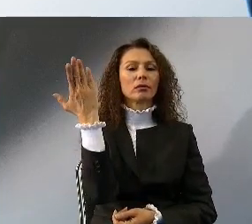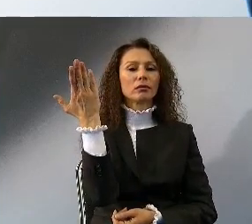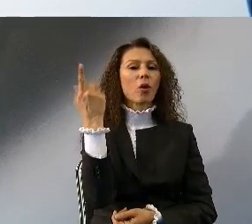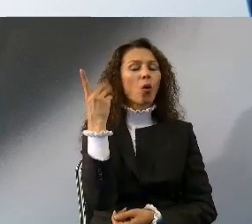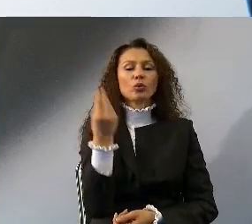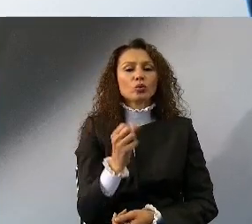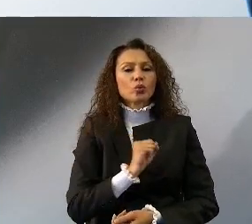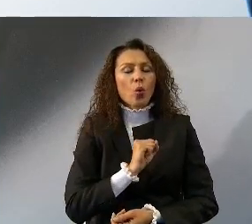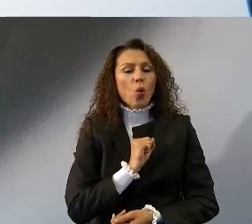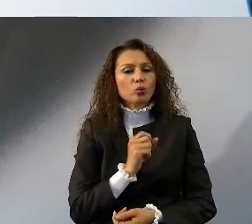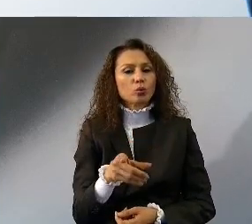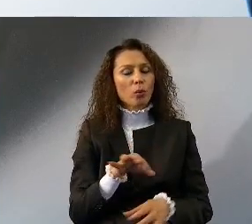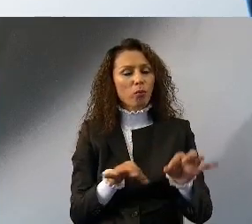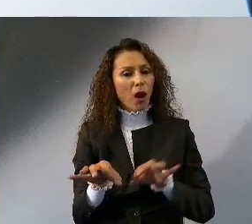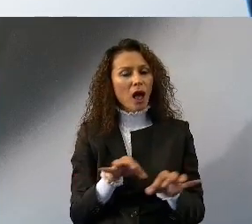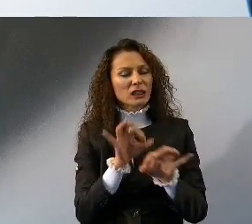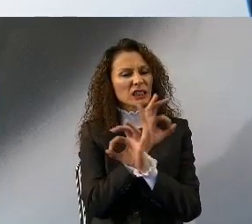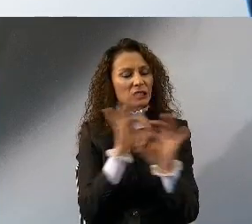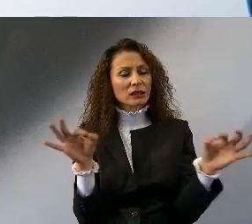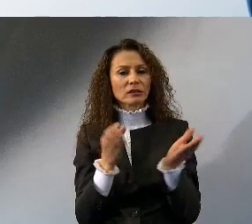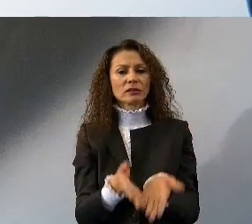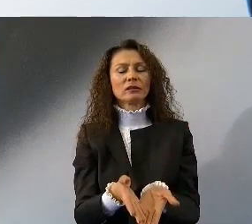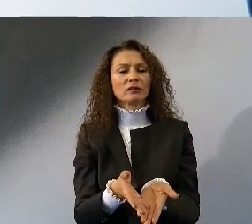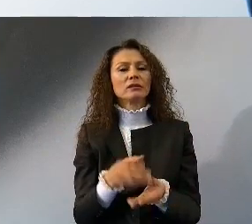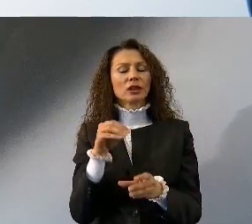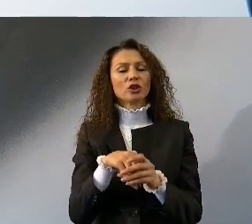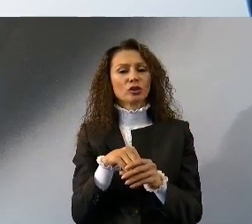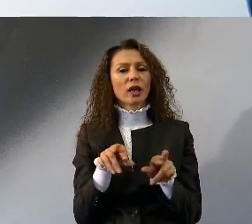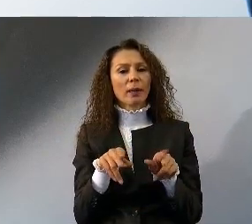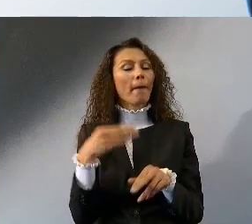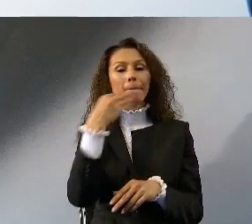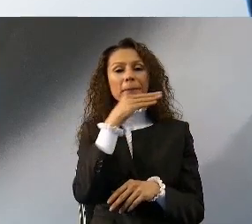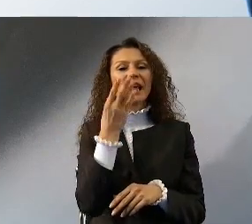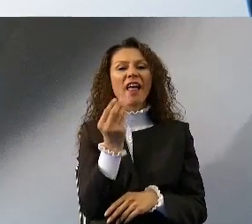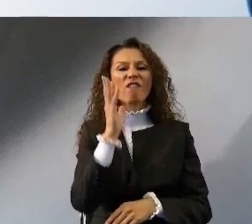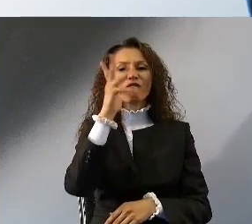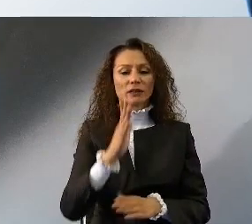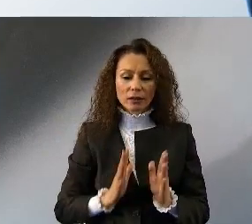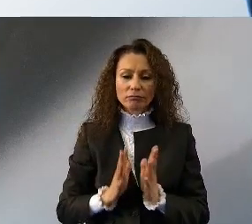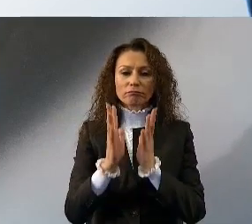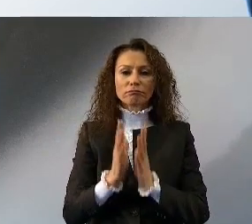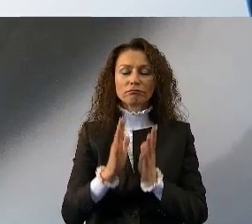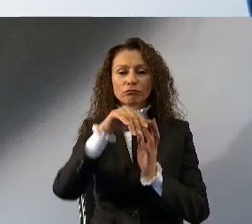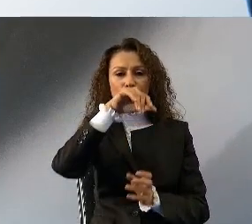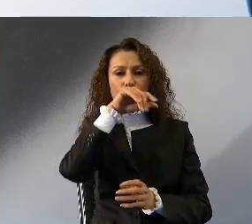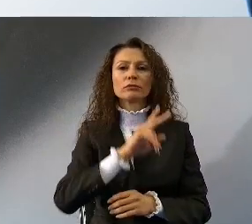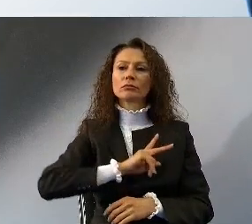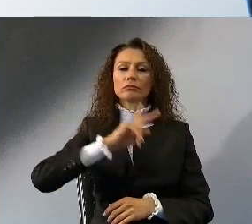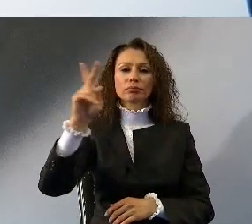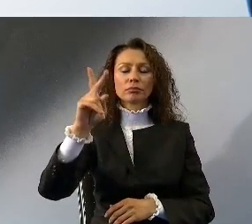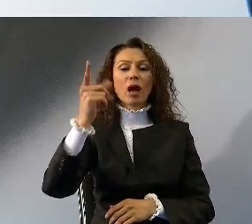kadar korkunç bir planlama, daha doğrusu plansızlık içindeyiz ki mısırı en fazla yetiştirebileceğimiz yerde mısır